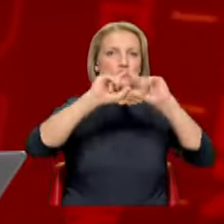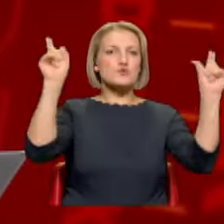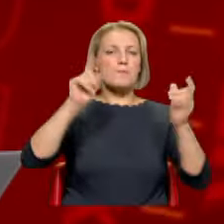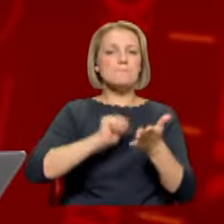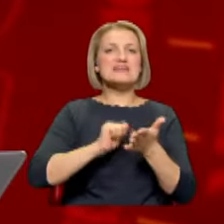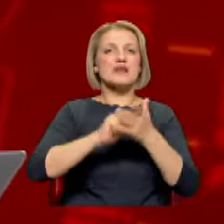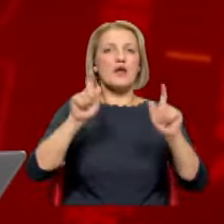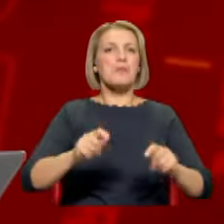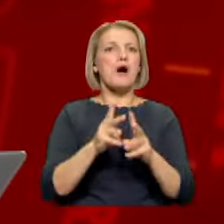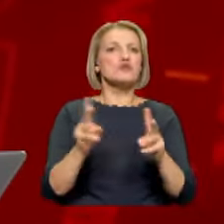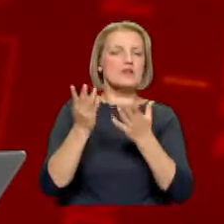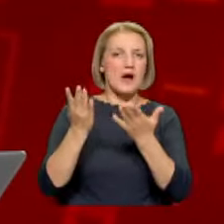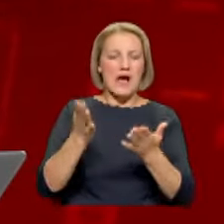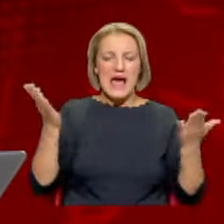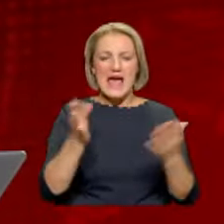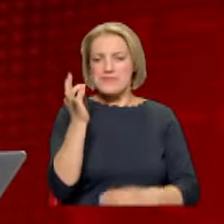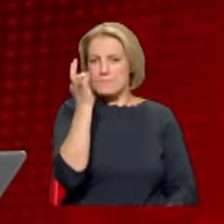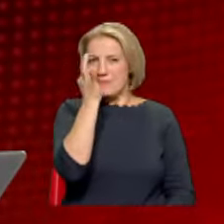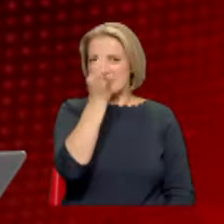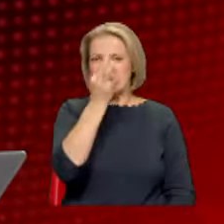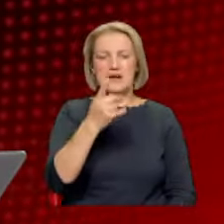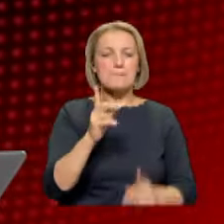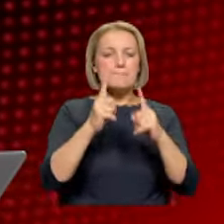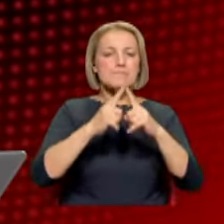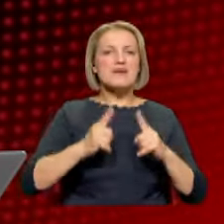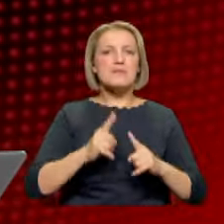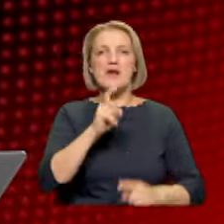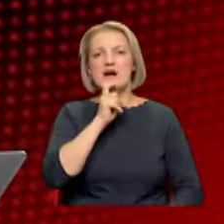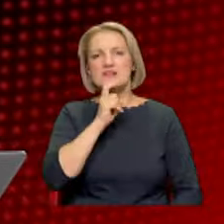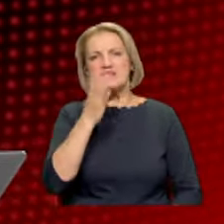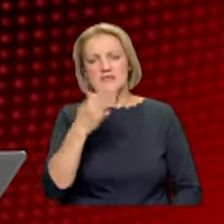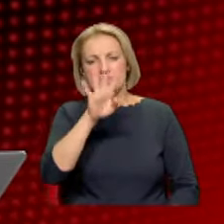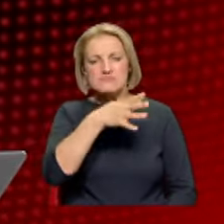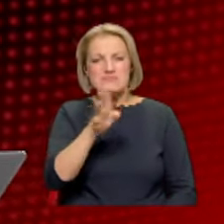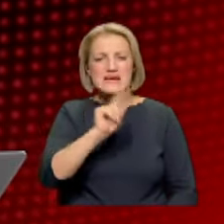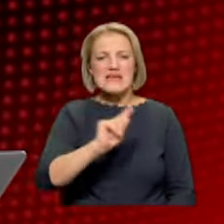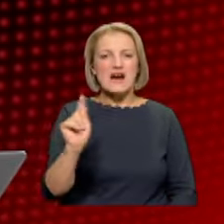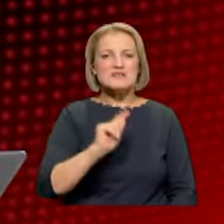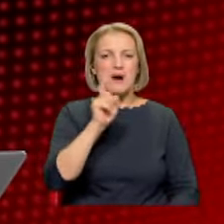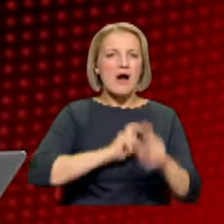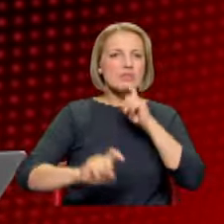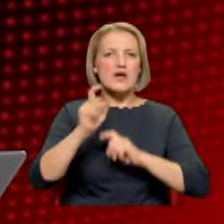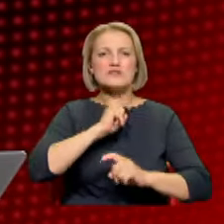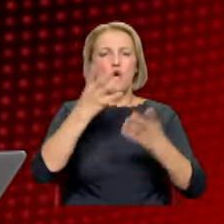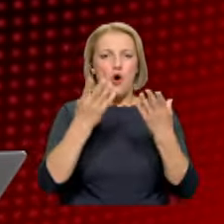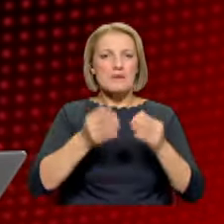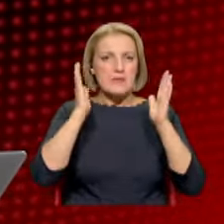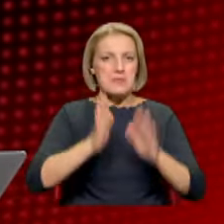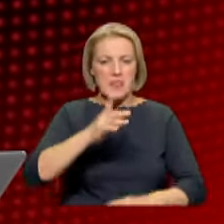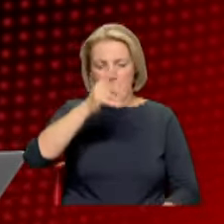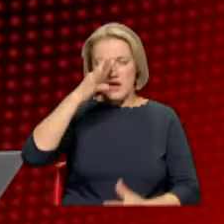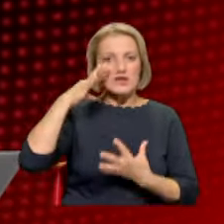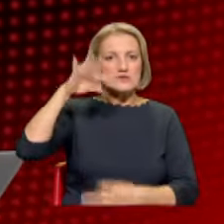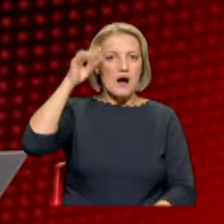basına yaptığı açıklamada en basitinden matematik hatası ya da denklem yazma hatası olması bile insanı